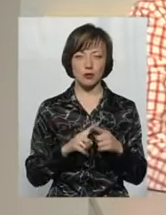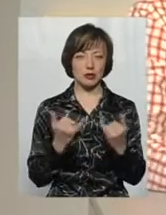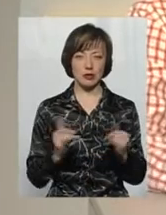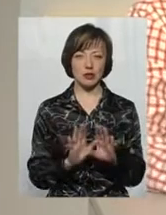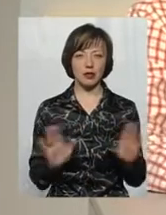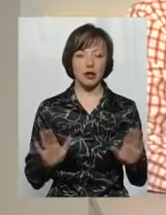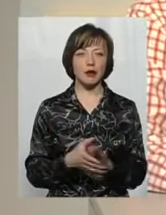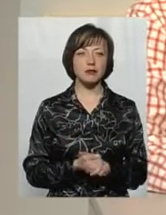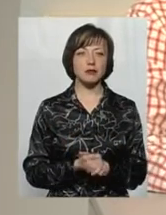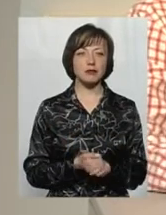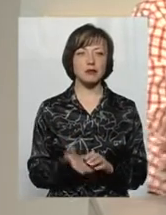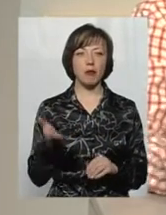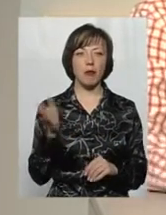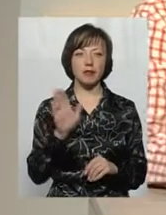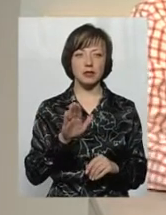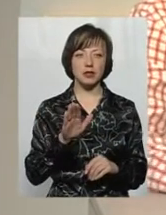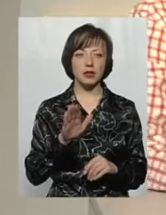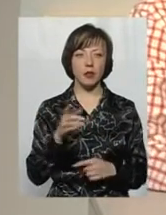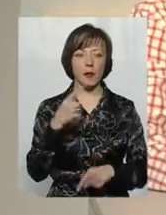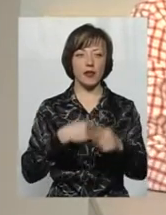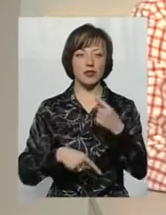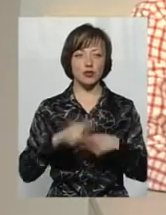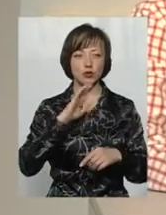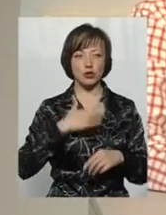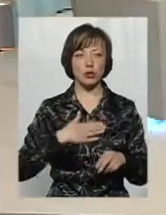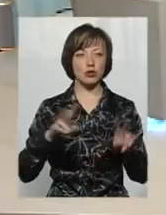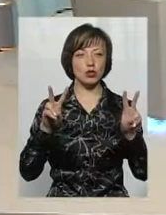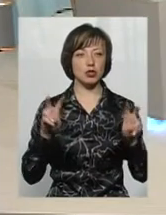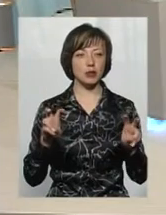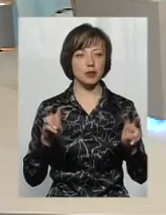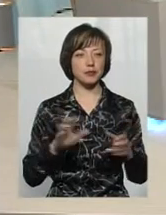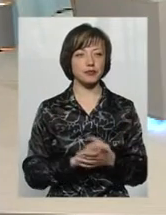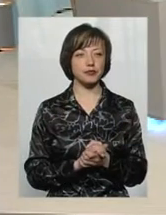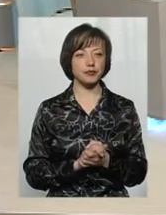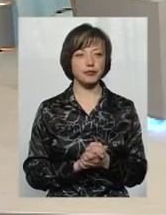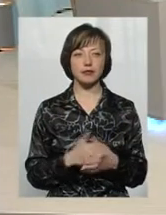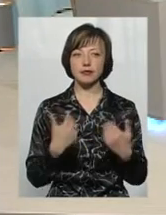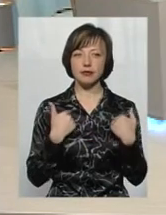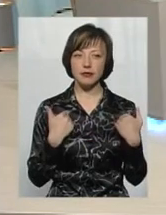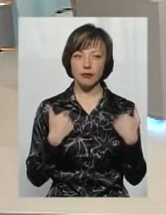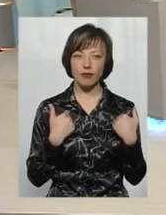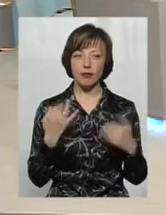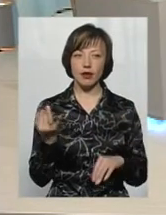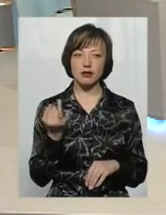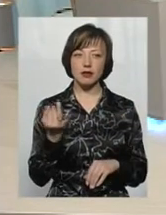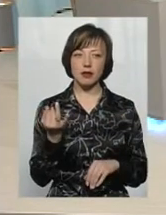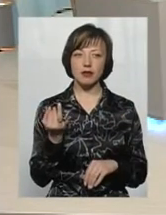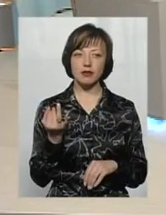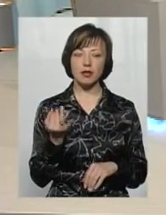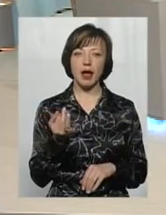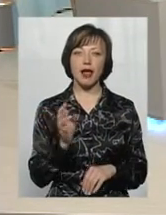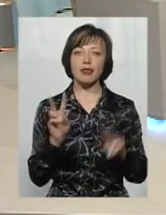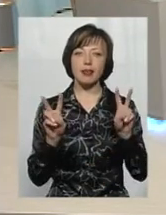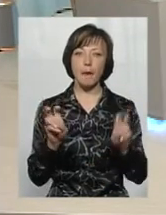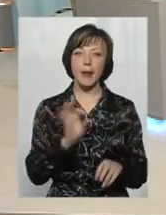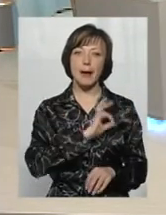Тож давайте ще, повертаючись до нашої теми, мене цікавить і не тільки мене, багатьох цікавить тема пільгового